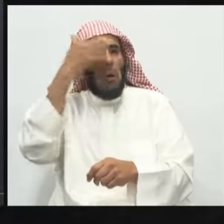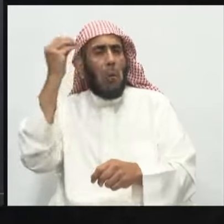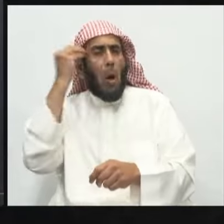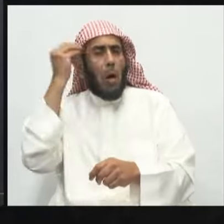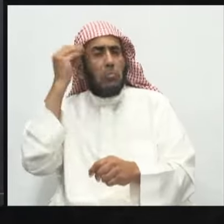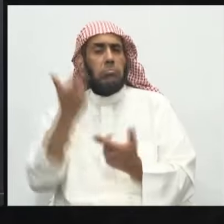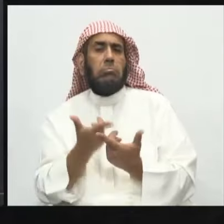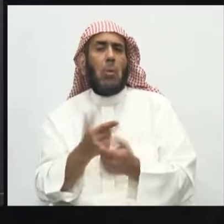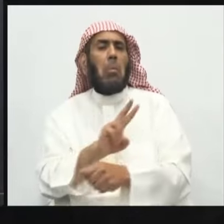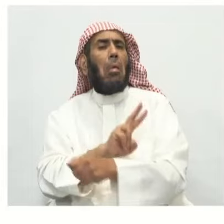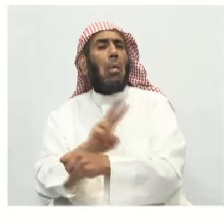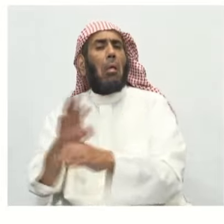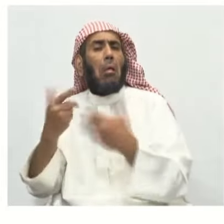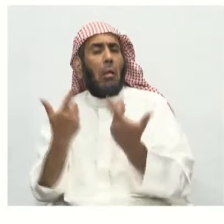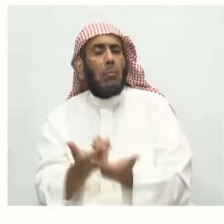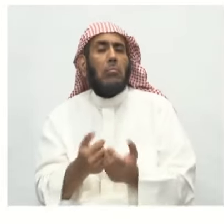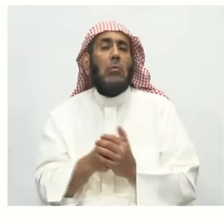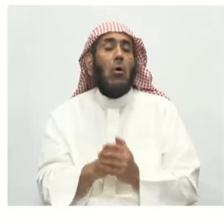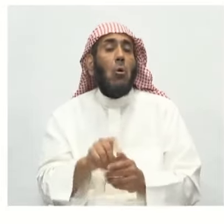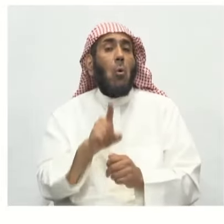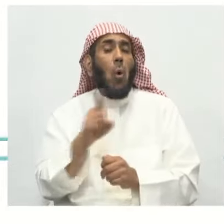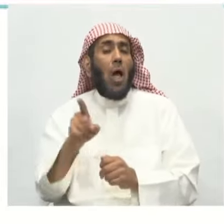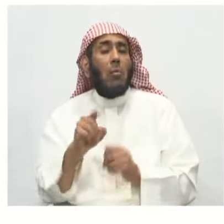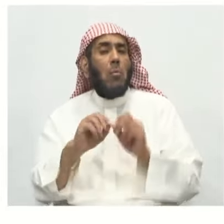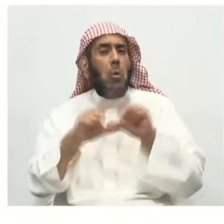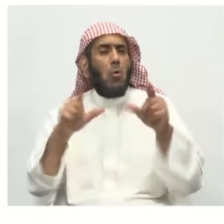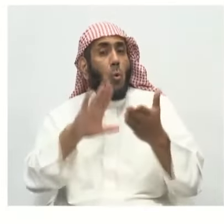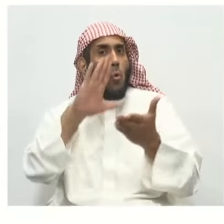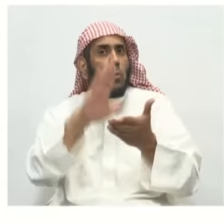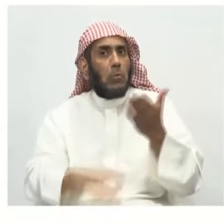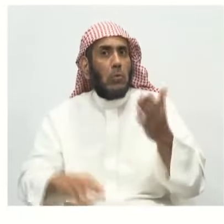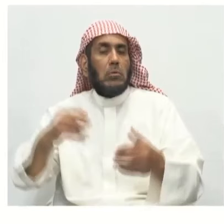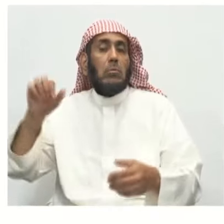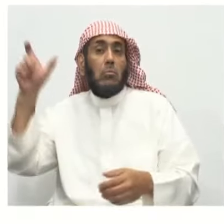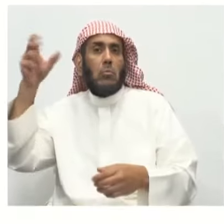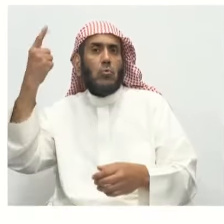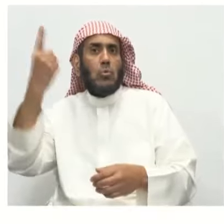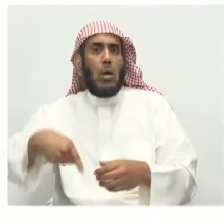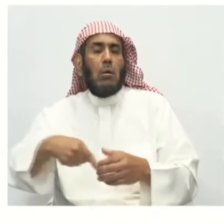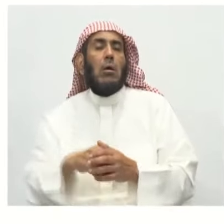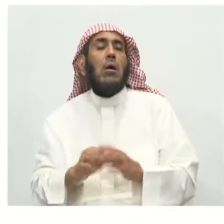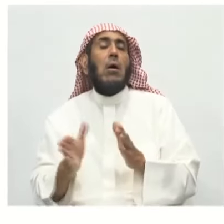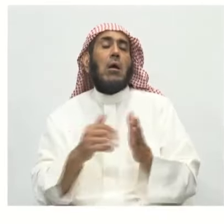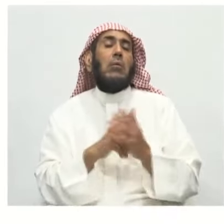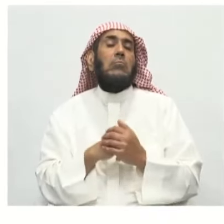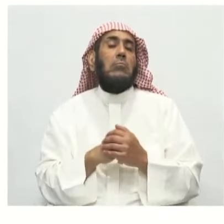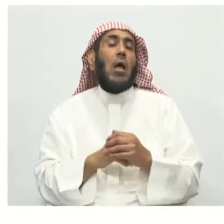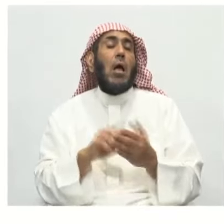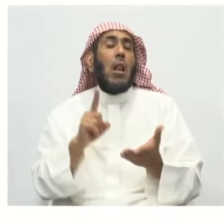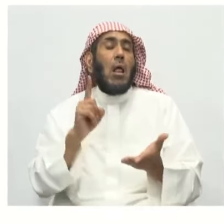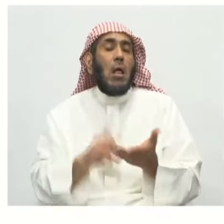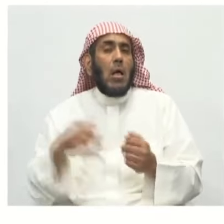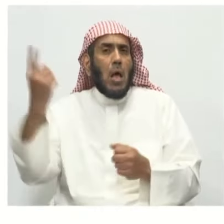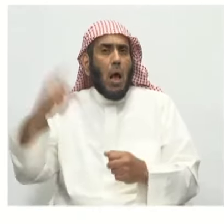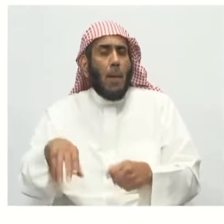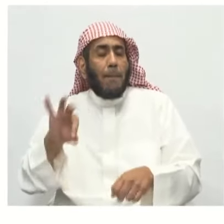يدعي انه يعلم الغيب وهذا مما يبين خطوره السحر كذلك ان السحر من